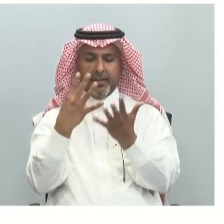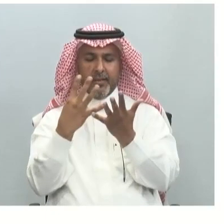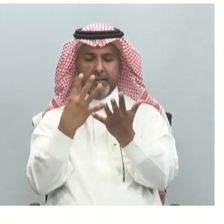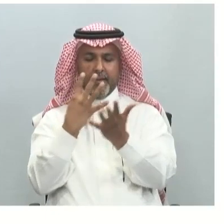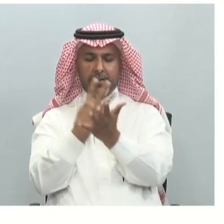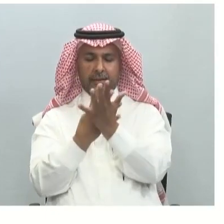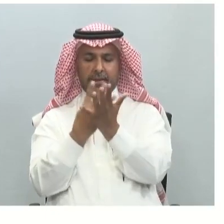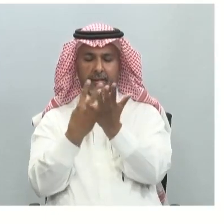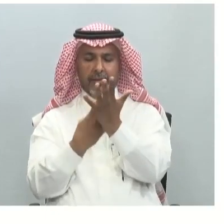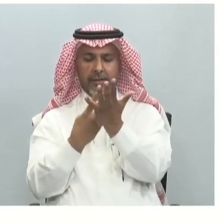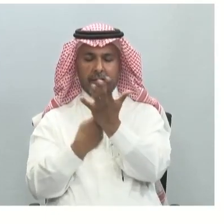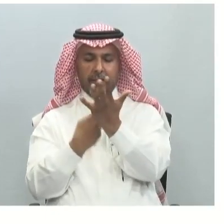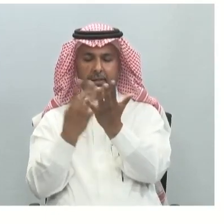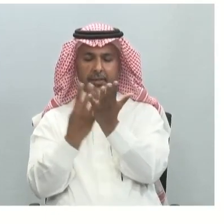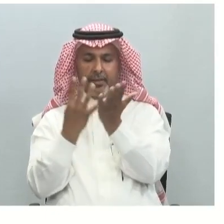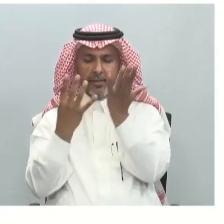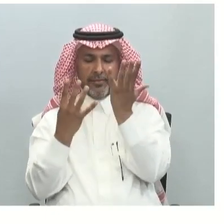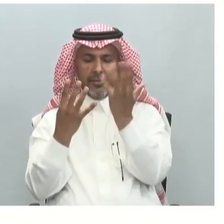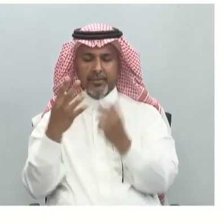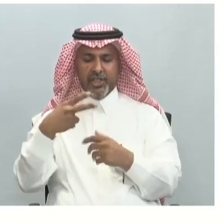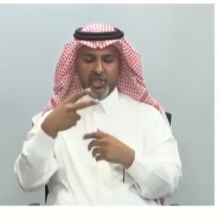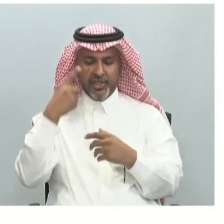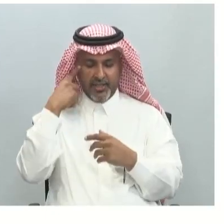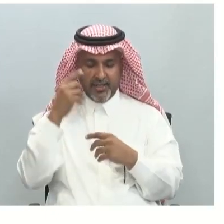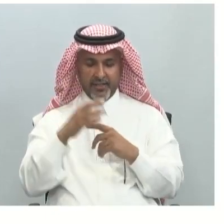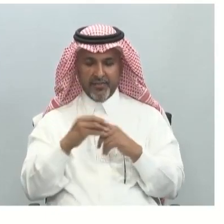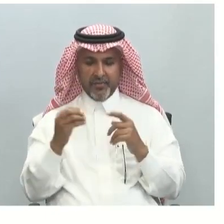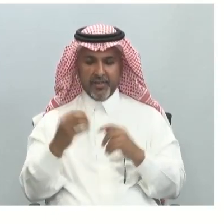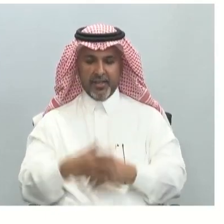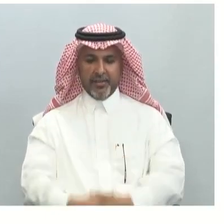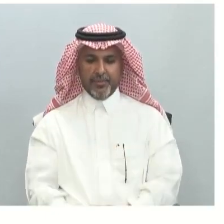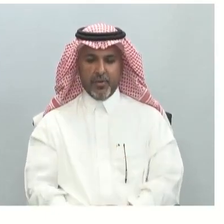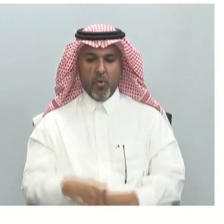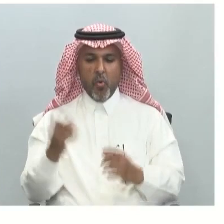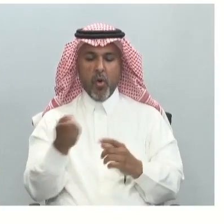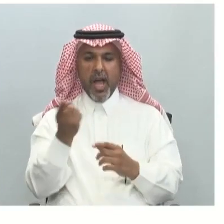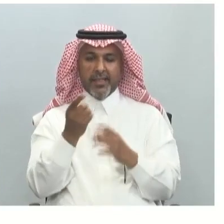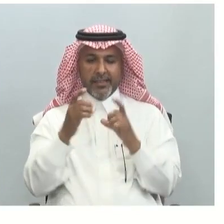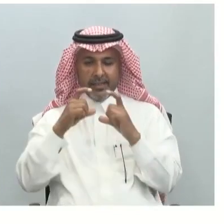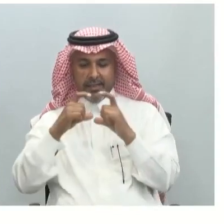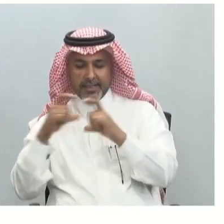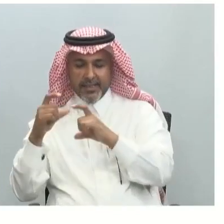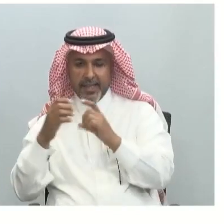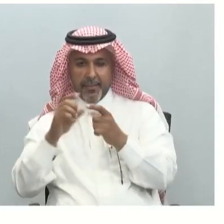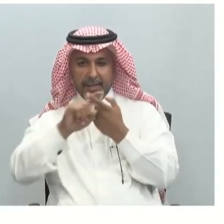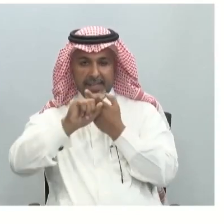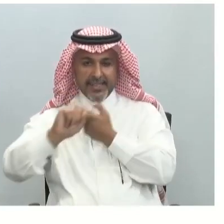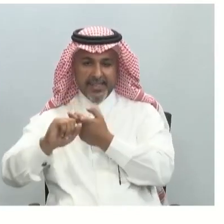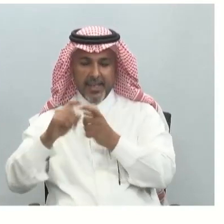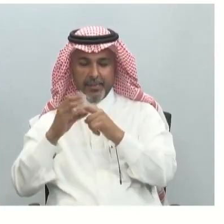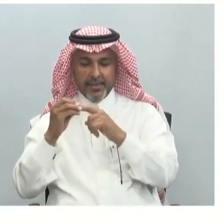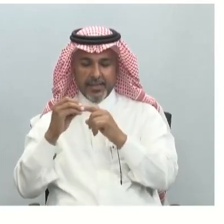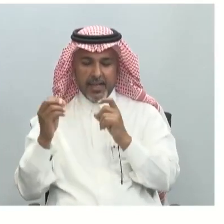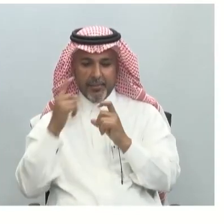سالب ممكن اعيد كتابتها على صوره جمع بتصير سالب اربعه اي زائد سالب عشرين لكن هو يبغى بدون